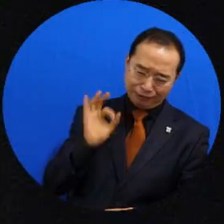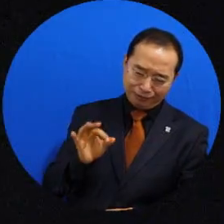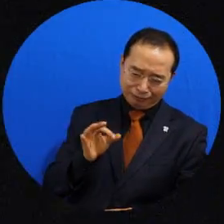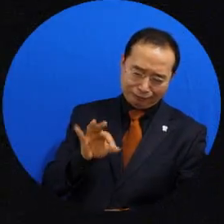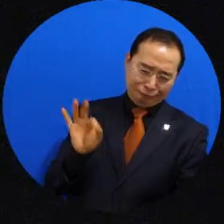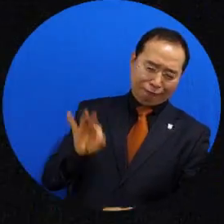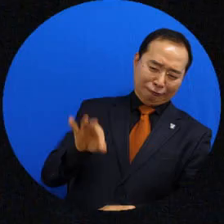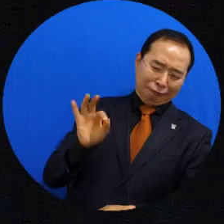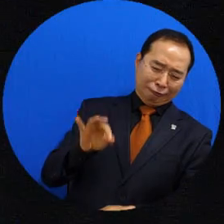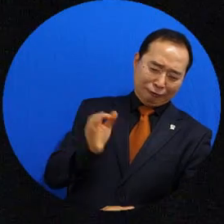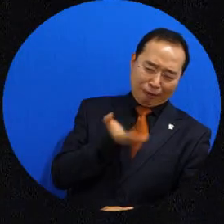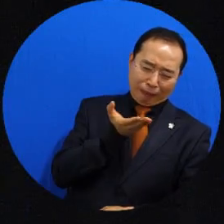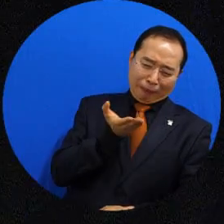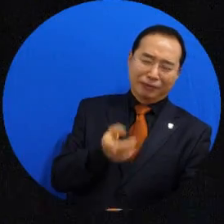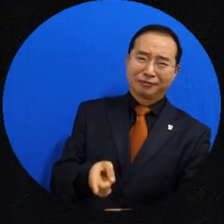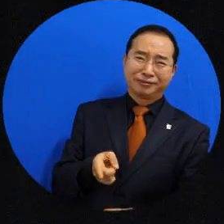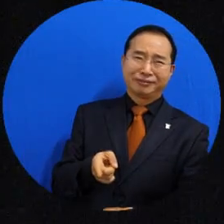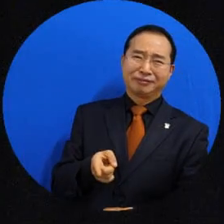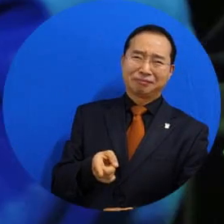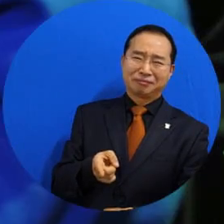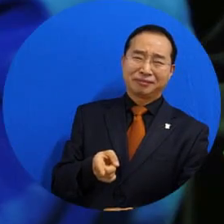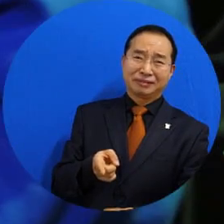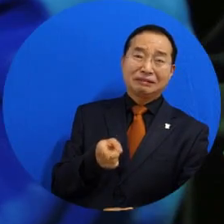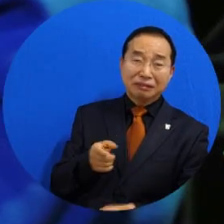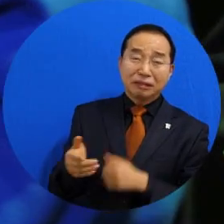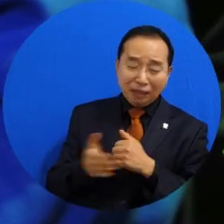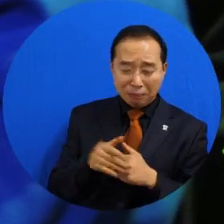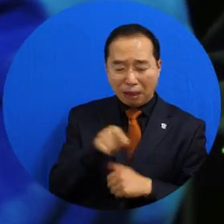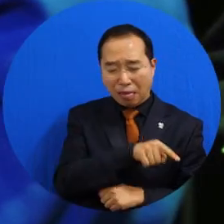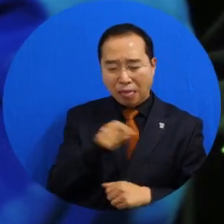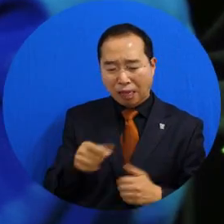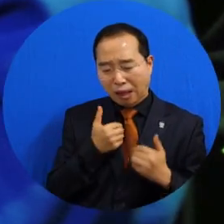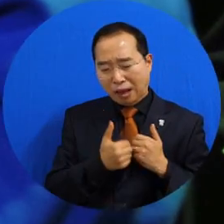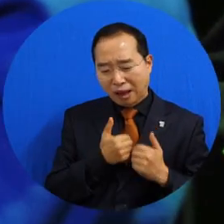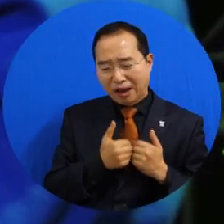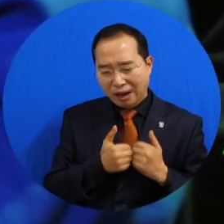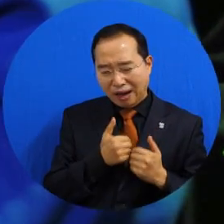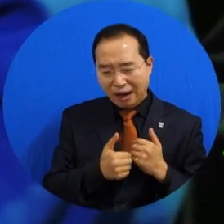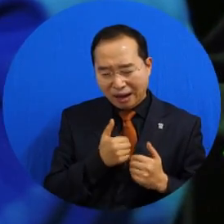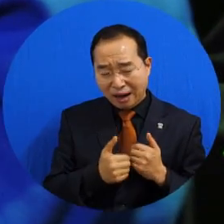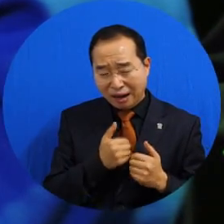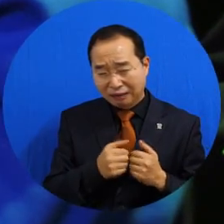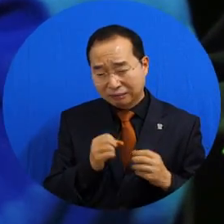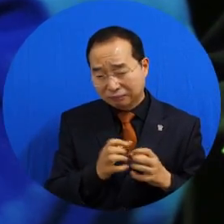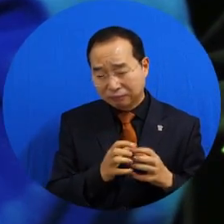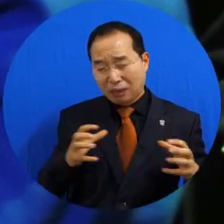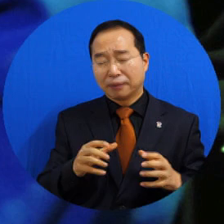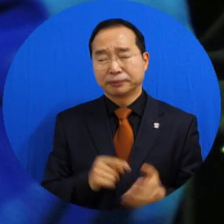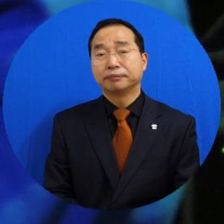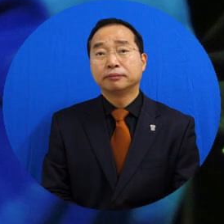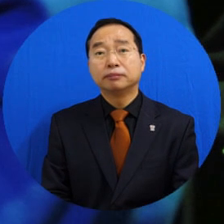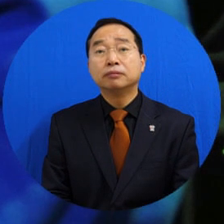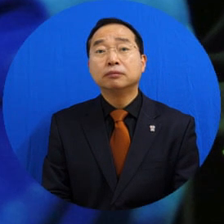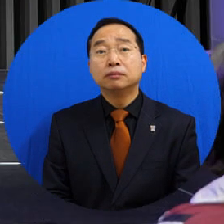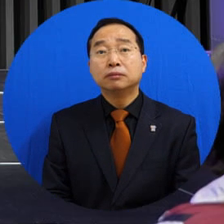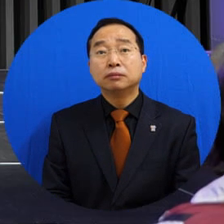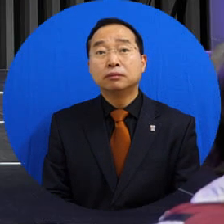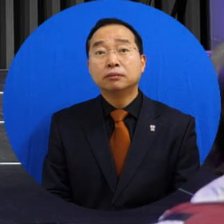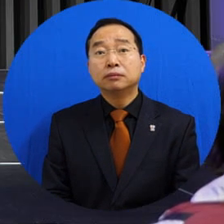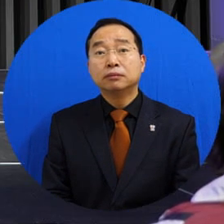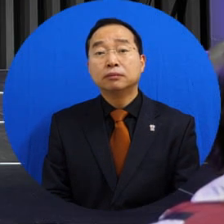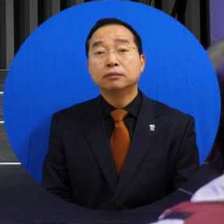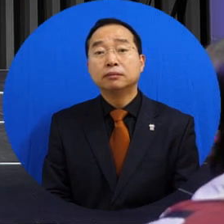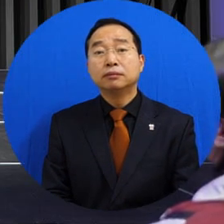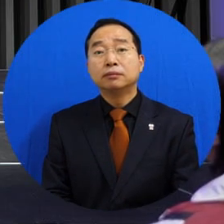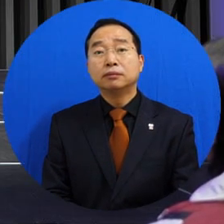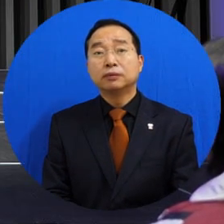계열 이분들은 굉장히 무시했었어요. 오랫동안 거기에서 늘 마찰이 있었고 이게 더 극대화되었습니다. 그래서